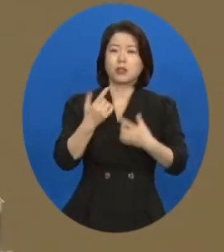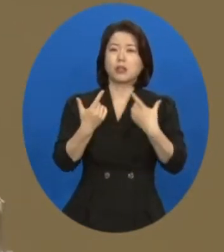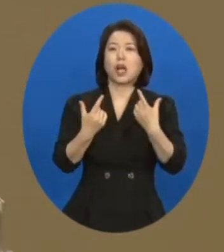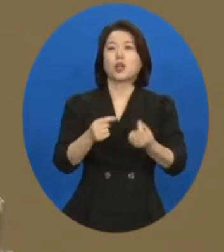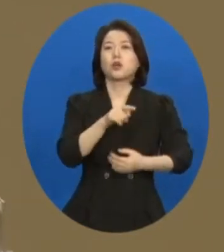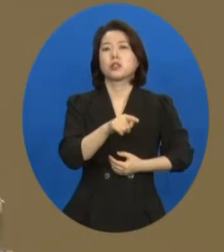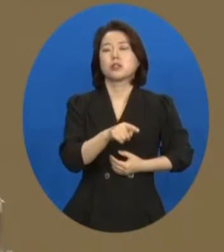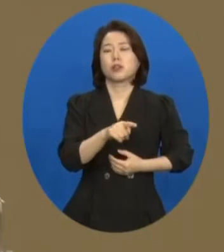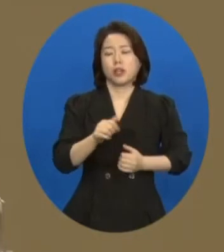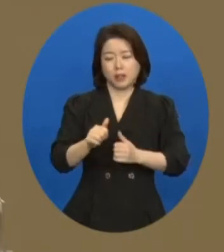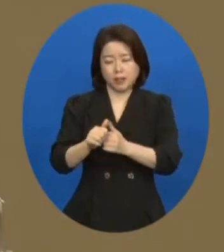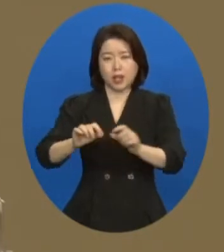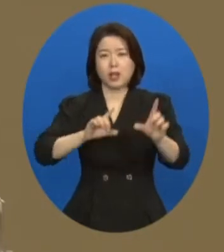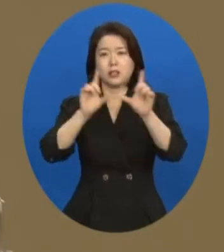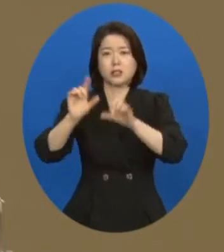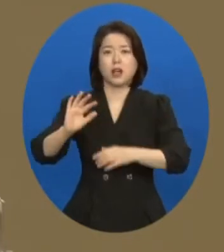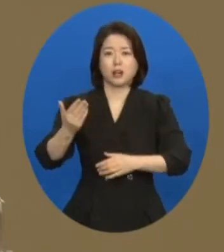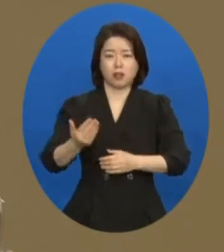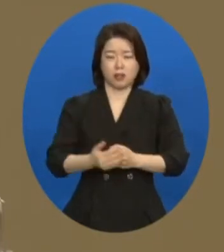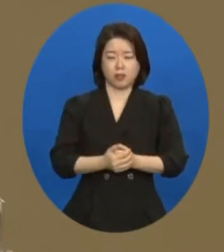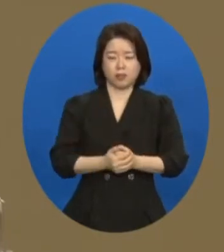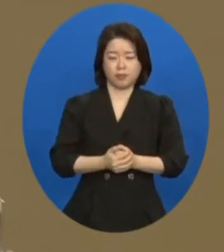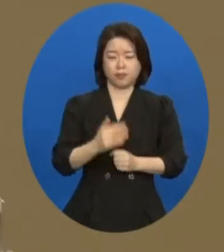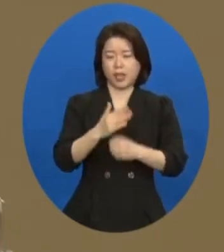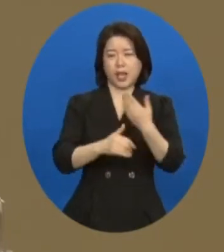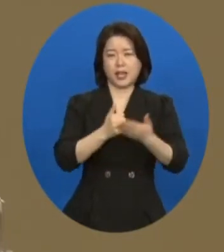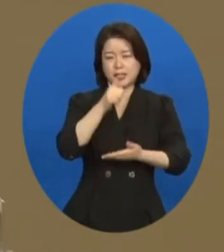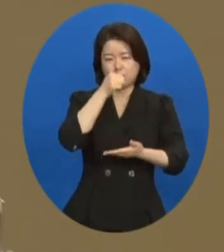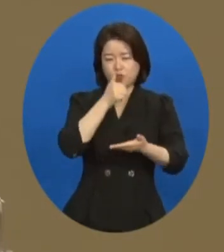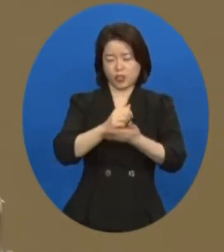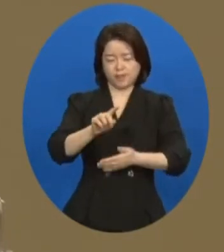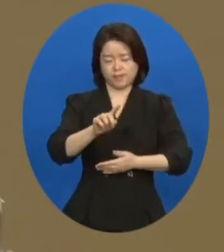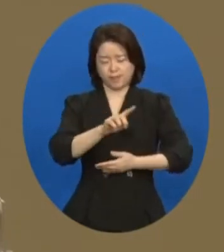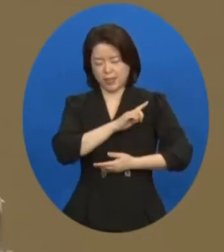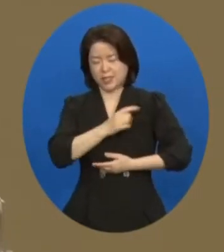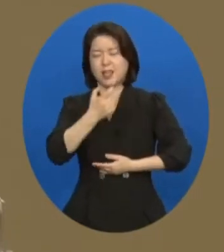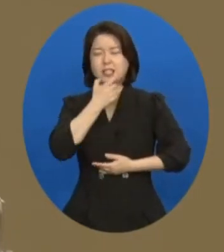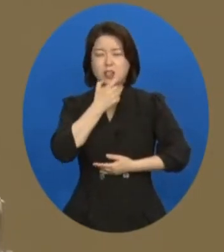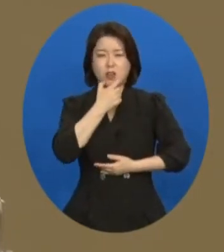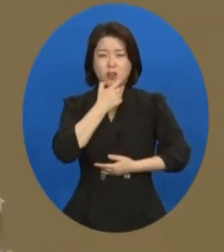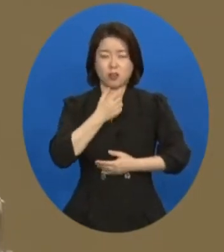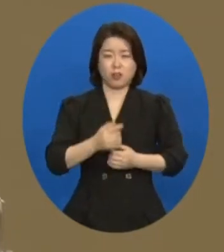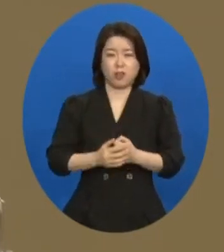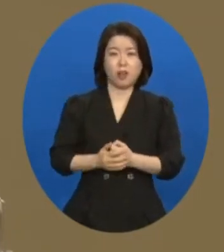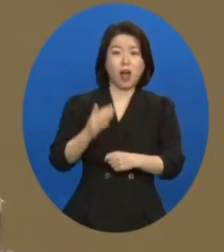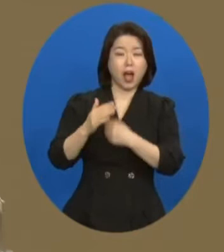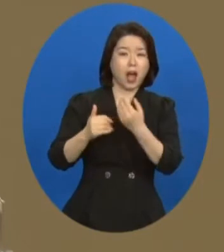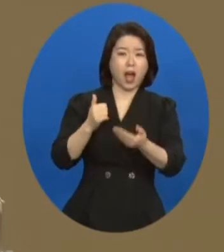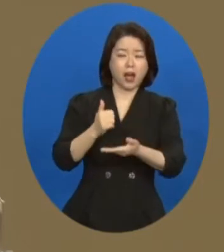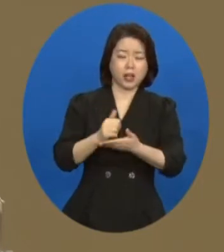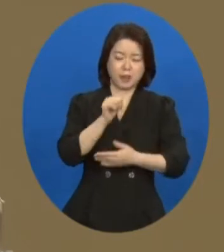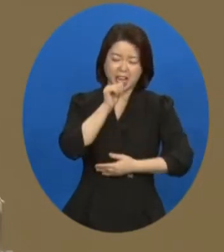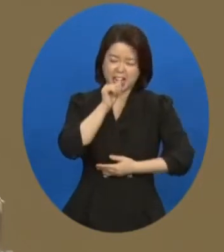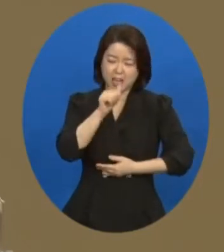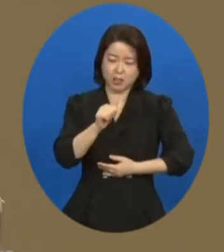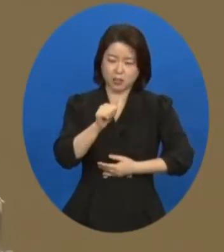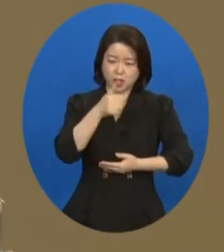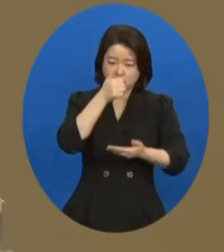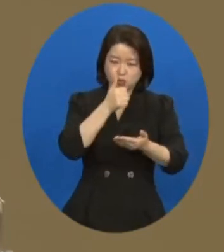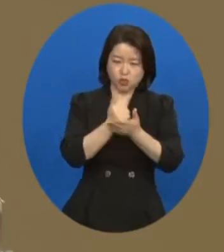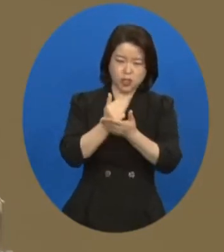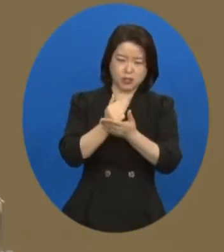하나님은 죄를 가장 싫어하시는 보내십시오 하나님은 절대로 죄를 용납하지